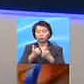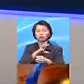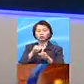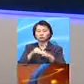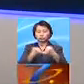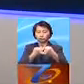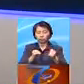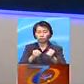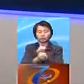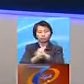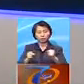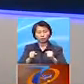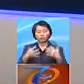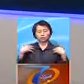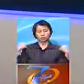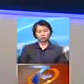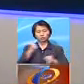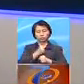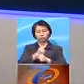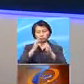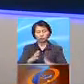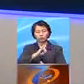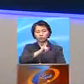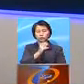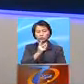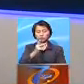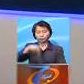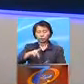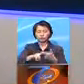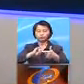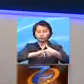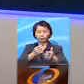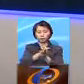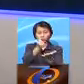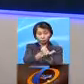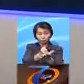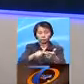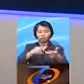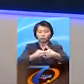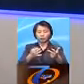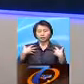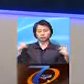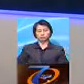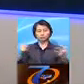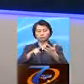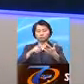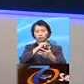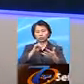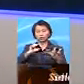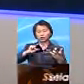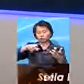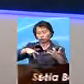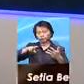termasuk Jabatan Keselamatan dan Kesihatan Pekerjaan JKKP, Jabatan Imigresen, Jabatan Kesihatan dan